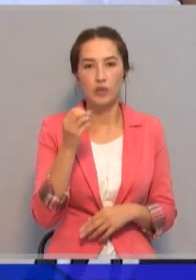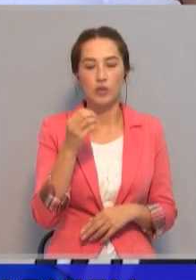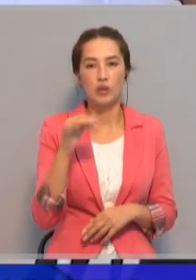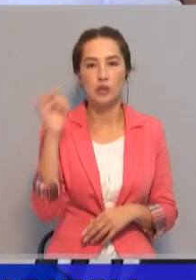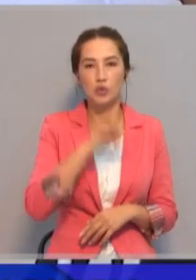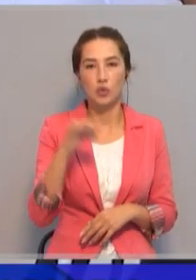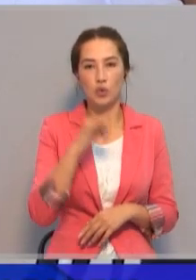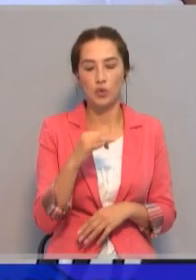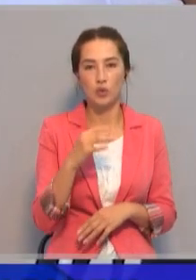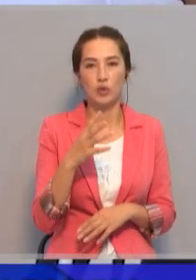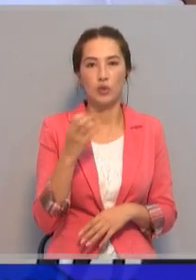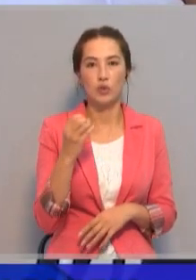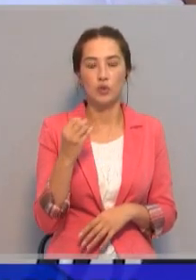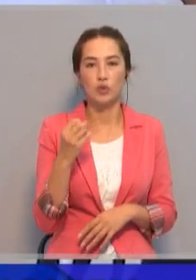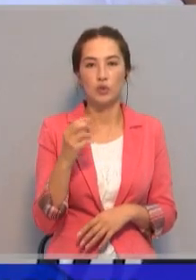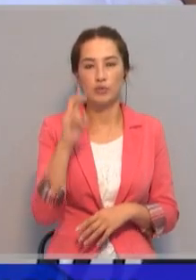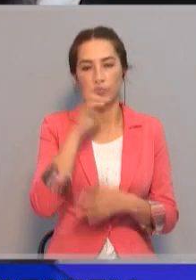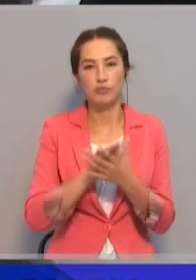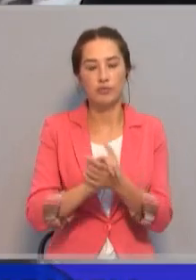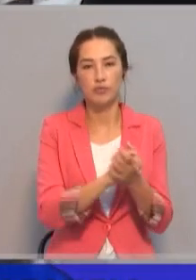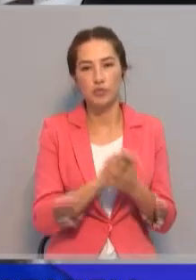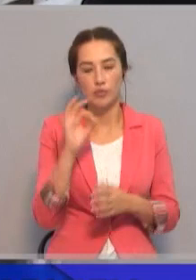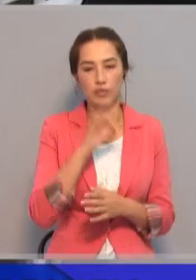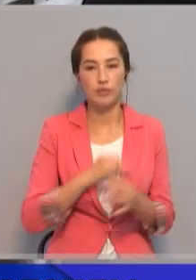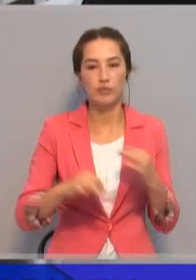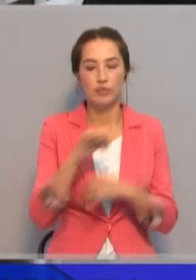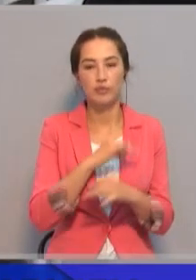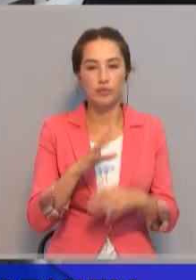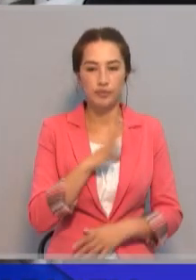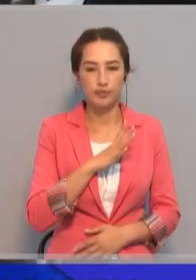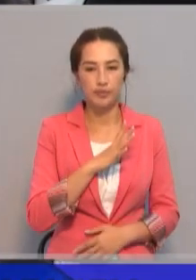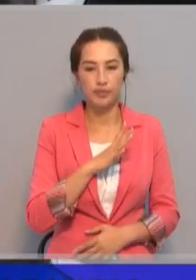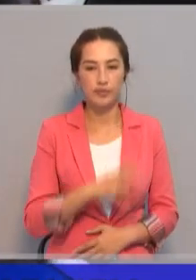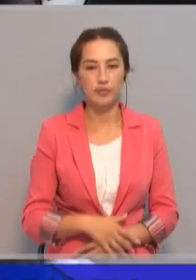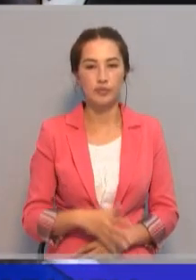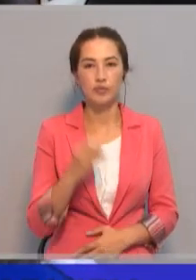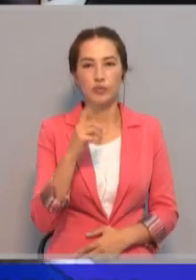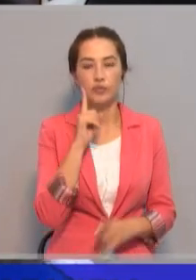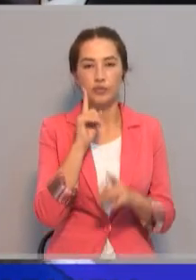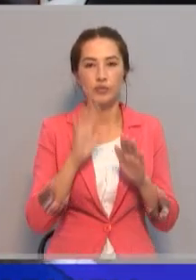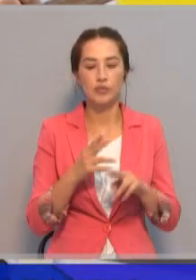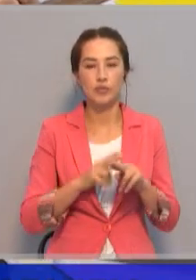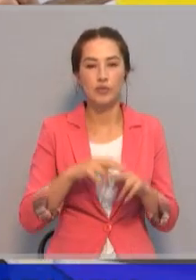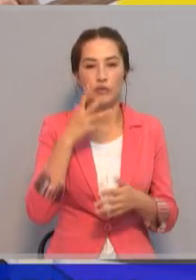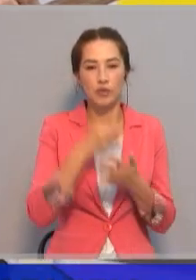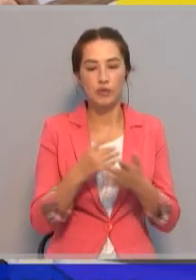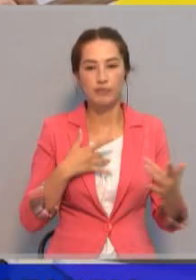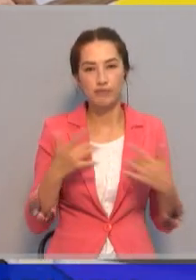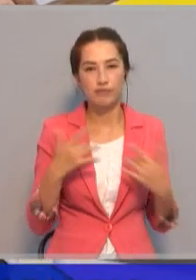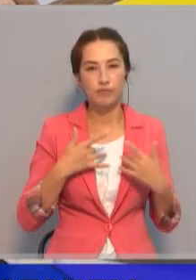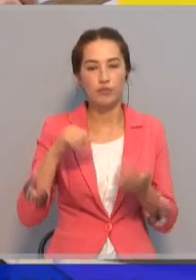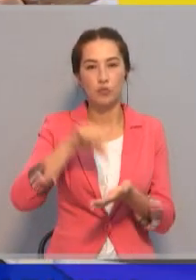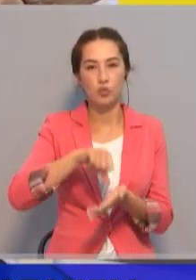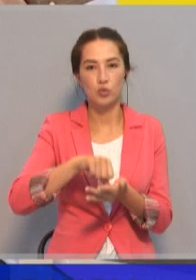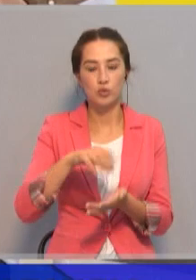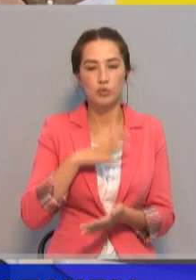тарих, рухани құндылықтар, ел бірлігі мен тыныштығы туралы келелі сөздер айтылды. Іс-шарада оқушылар өз өнерлерін ортаға салды,